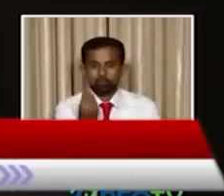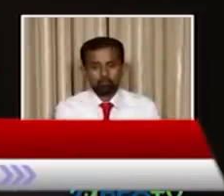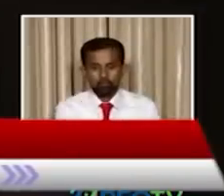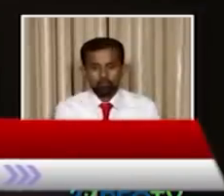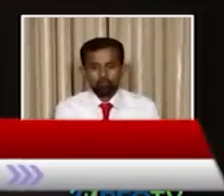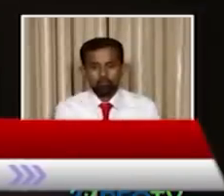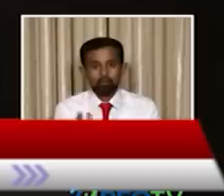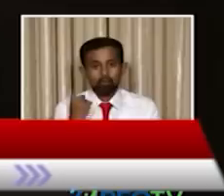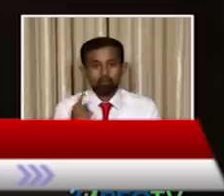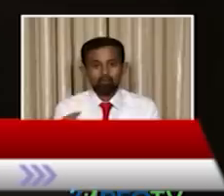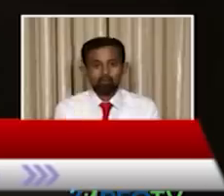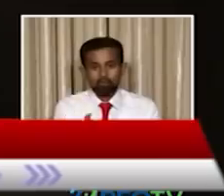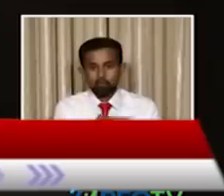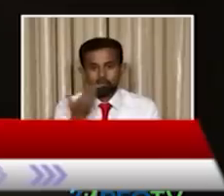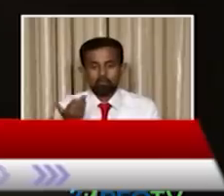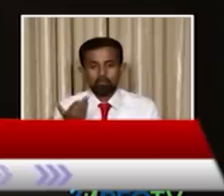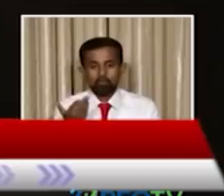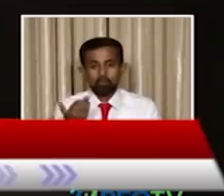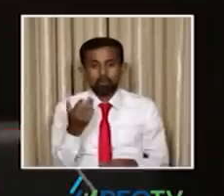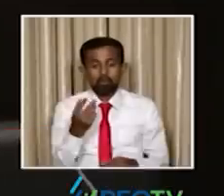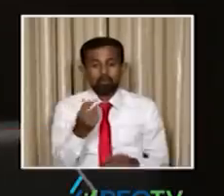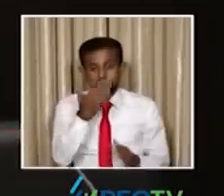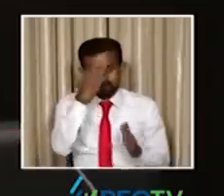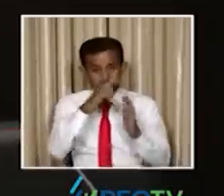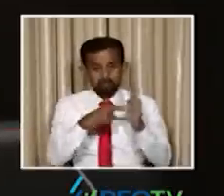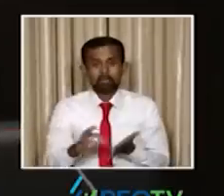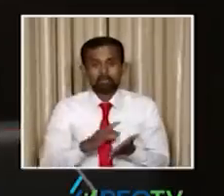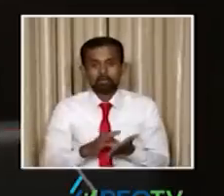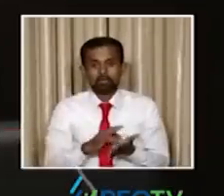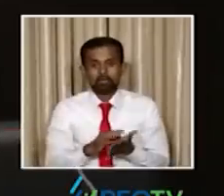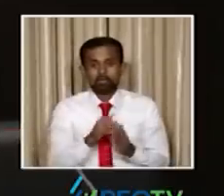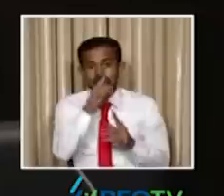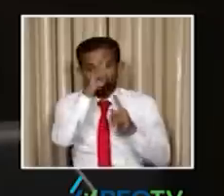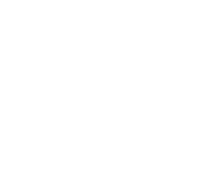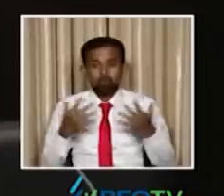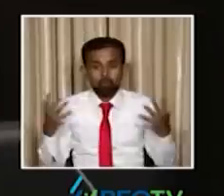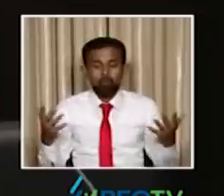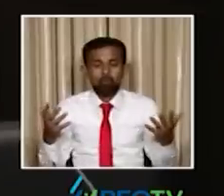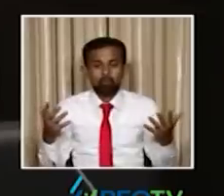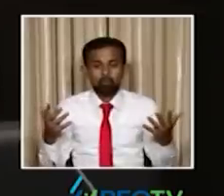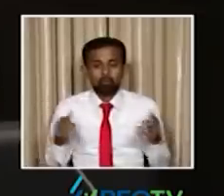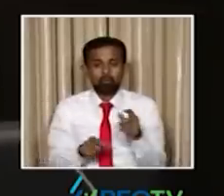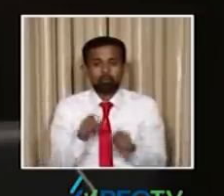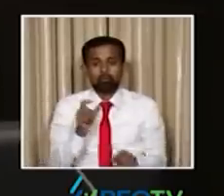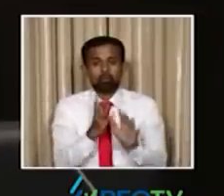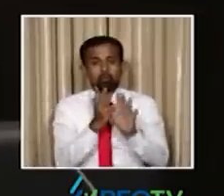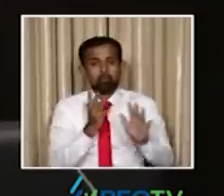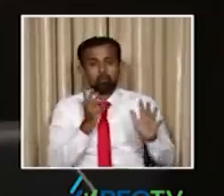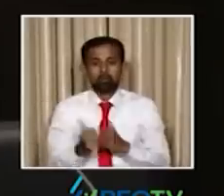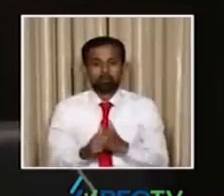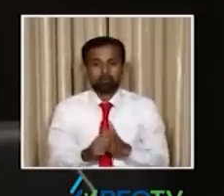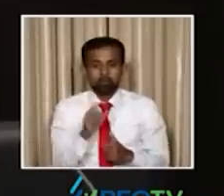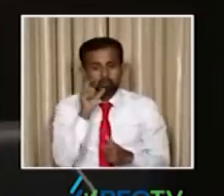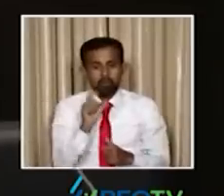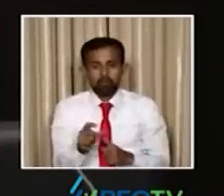දුන්නොත් එදාට අපිට දැක ගන්න පුළුවන් වෙයි පේදුරු තුඩුවේ ඉඳලා දෙවෙන්දුර තුඩුව දක්වා ඉතිහාසයේ ලොකුම මිනිස් පෝලිම හැදෙන හැටි බලා ගන්න පුළුවන්